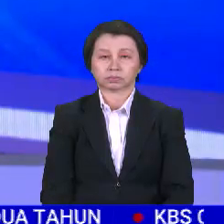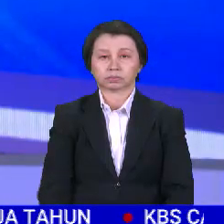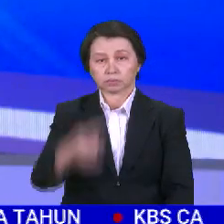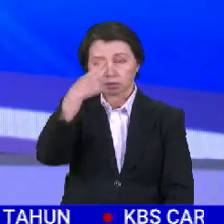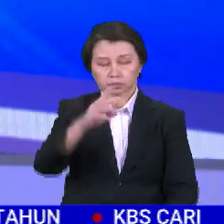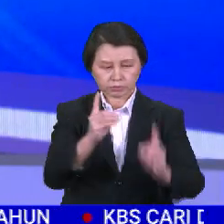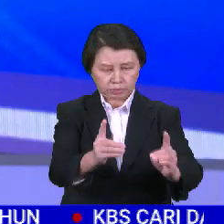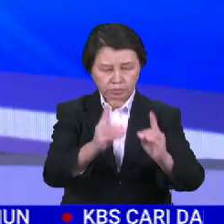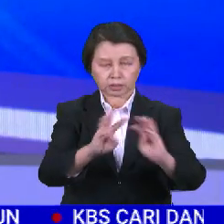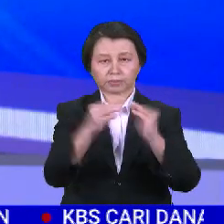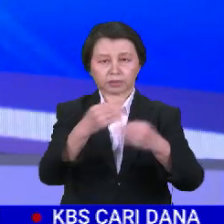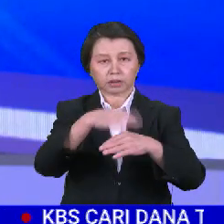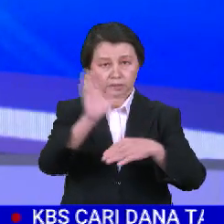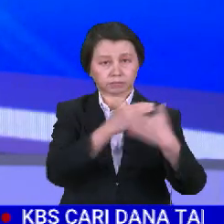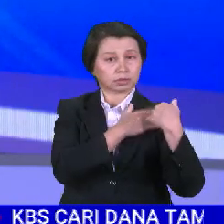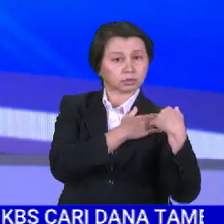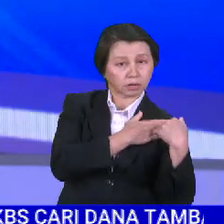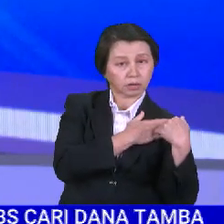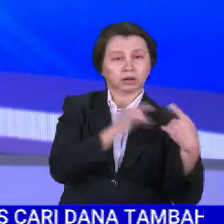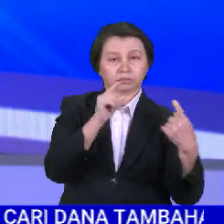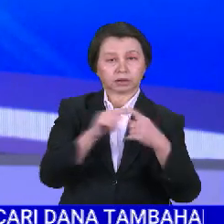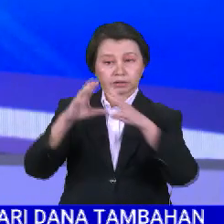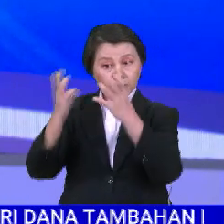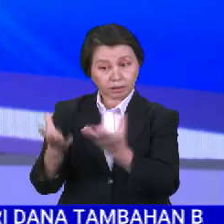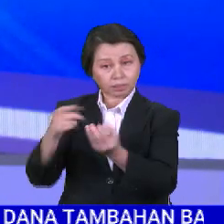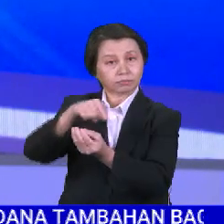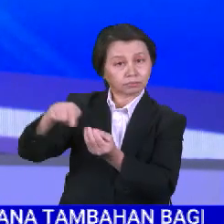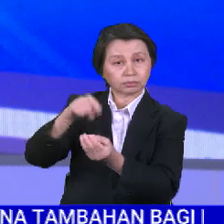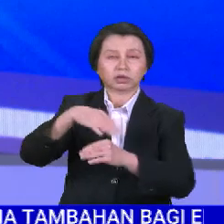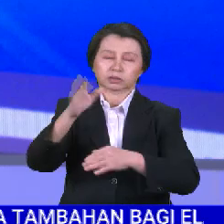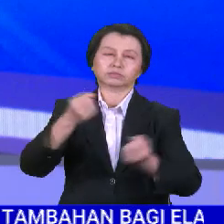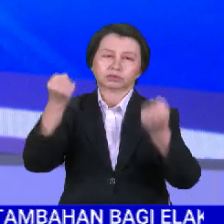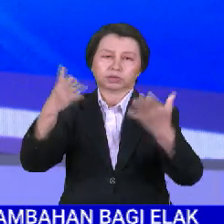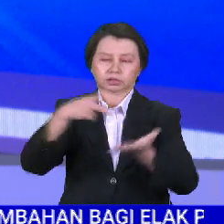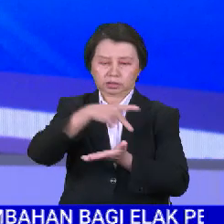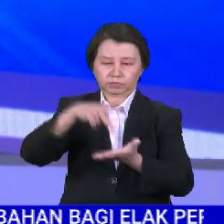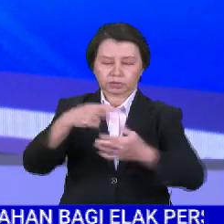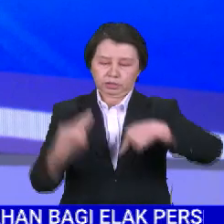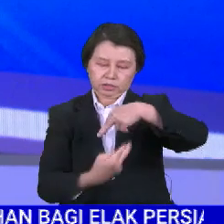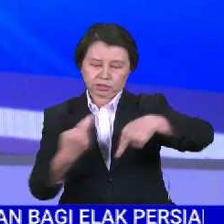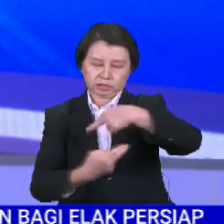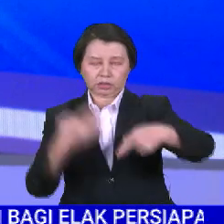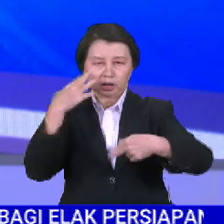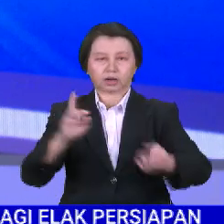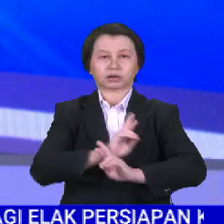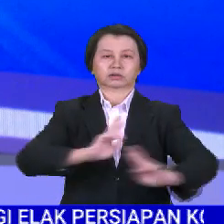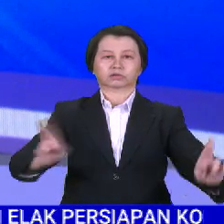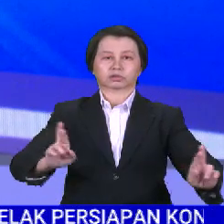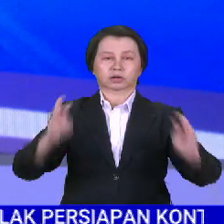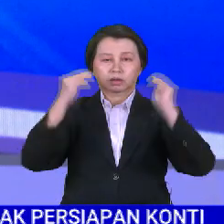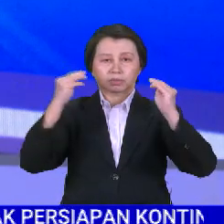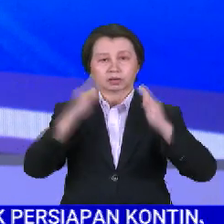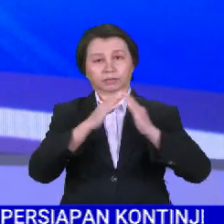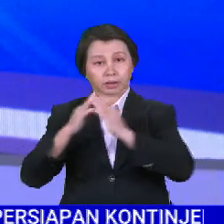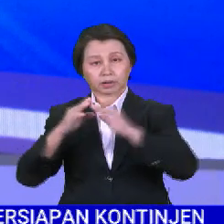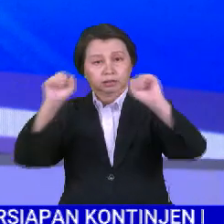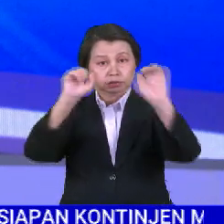bagi mendidik masyarakat lebih bertanggungjawab kepada alam sekitar lebih banyak pusat kitar semula akan disediakan Majlis Bandar